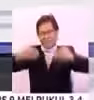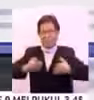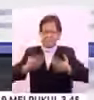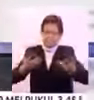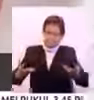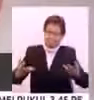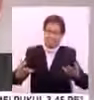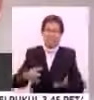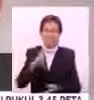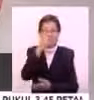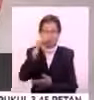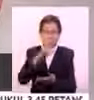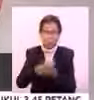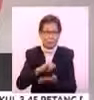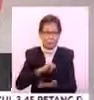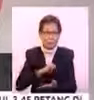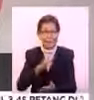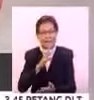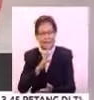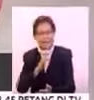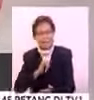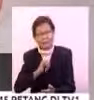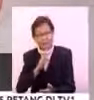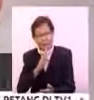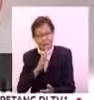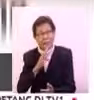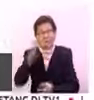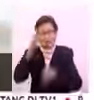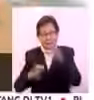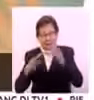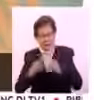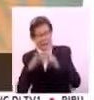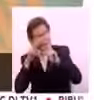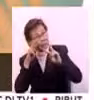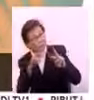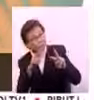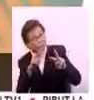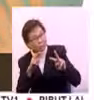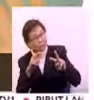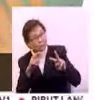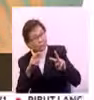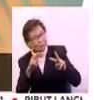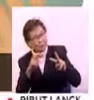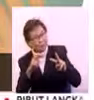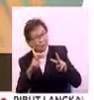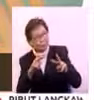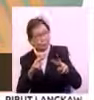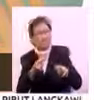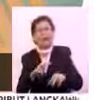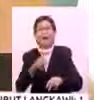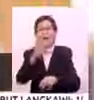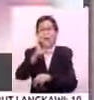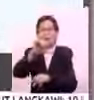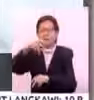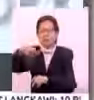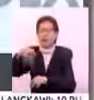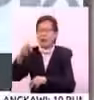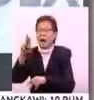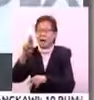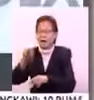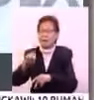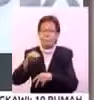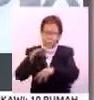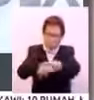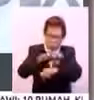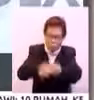saya menyatakan bahawa jika kita lihat kepada tangkapan oleh SPRM, tangkapan dan